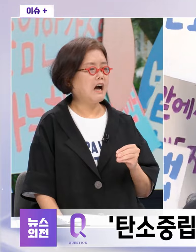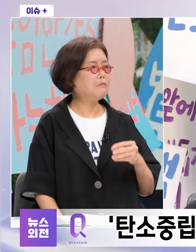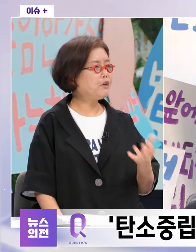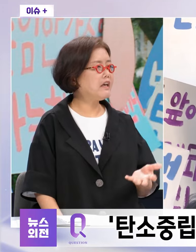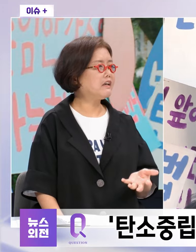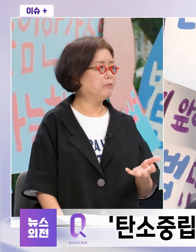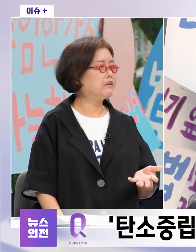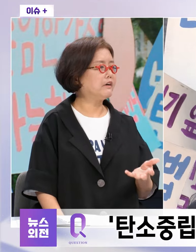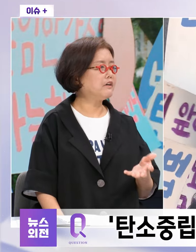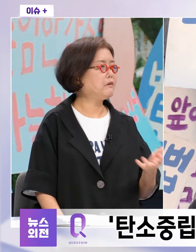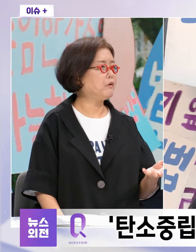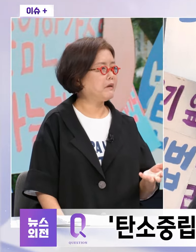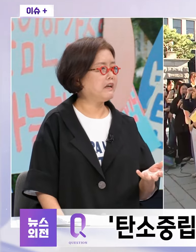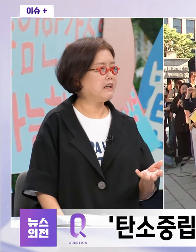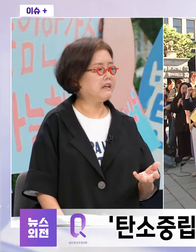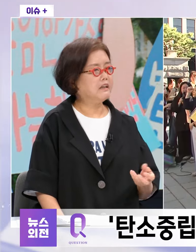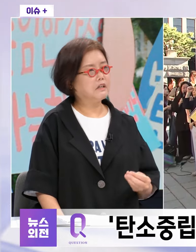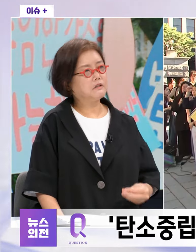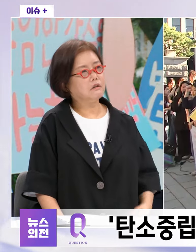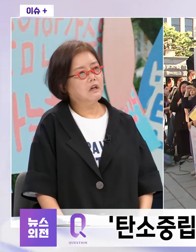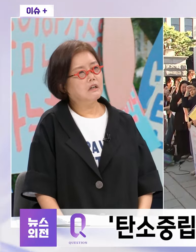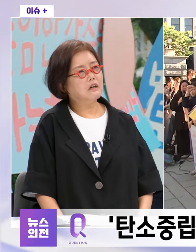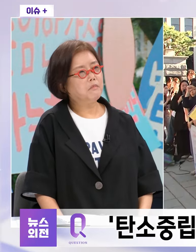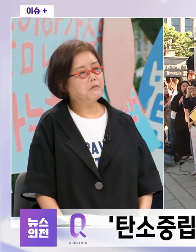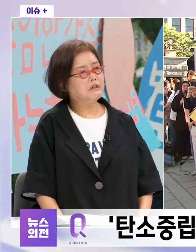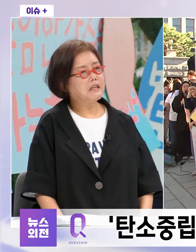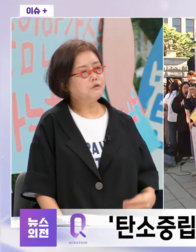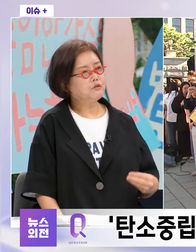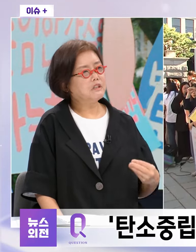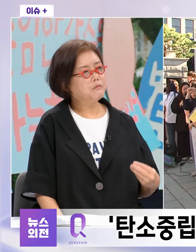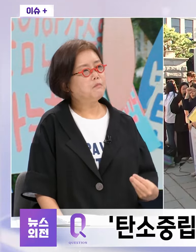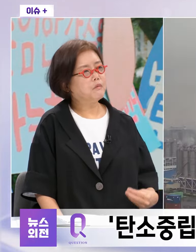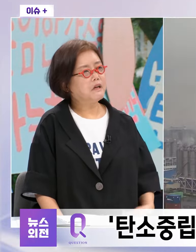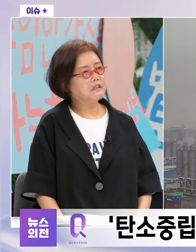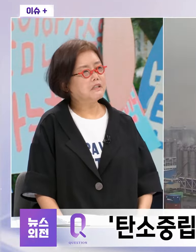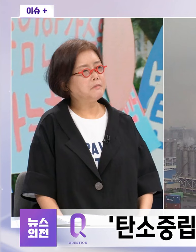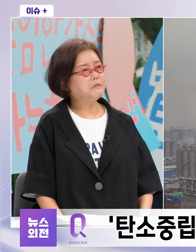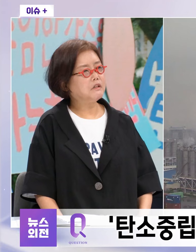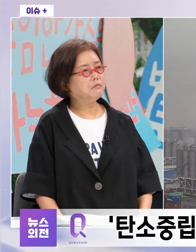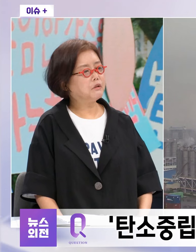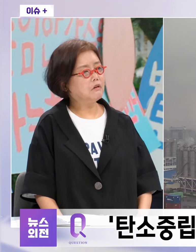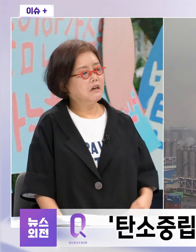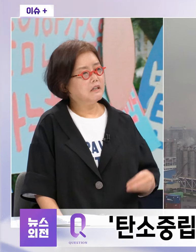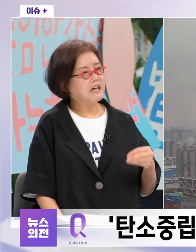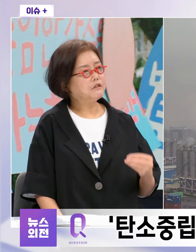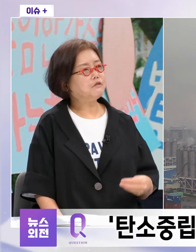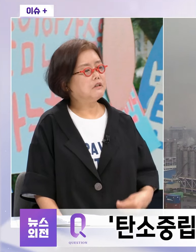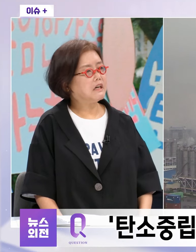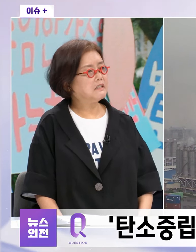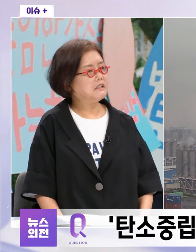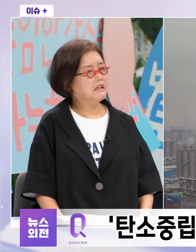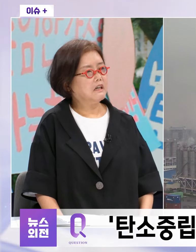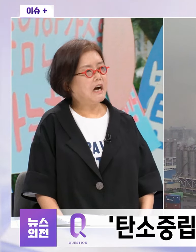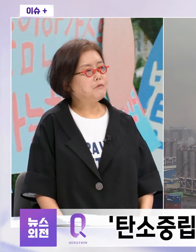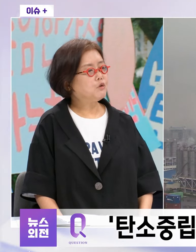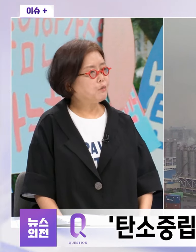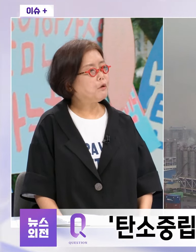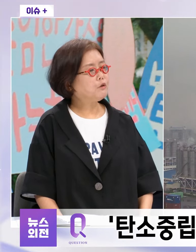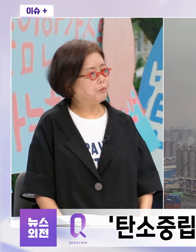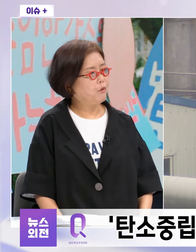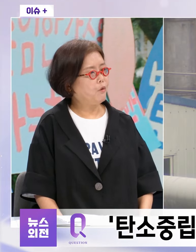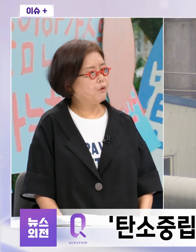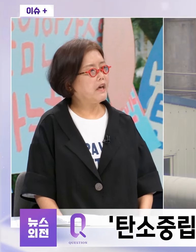2031년도부터는 아무 계획이 없는 거예요. 현행법에. 그래서 그런 탄소 중립 기본법에 2031년부터 49년까지